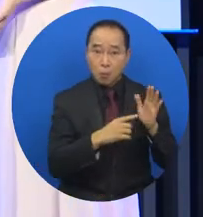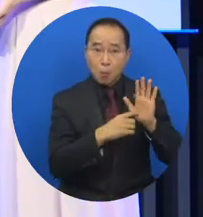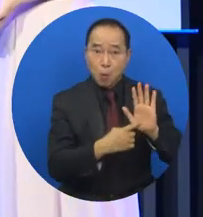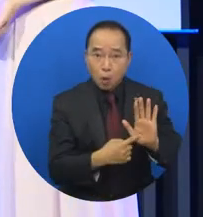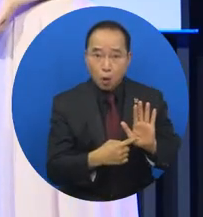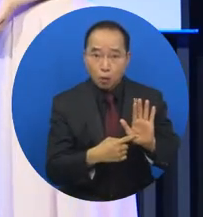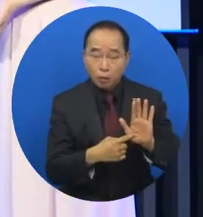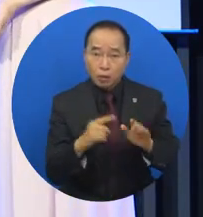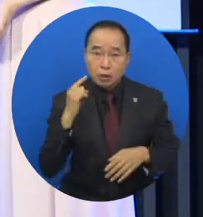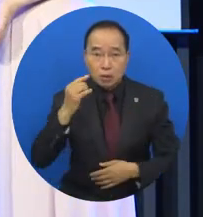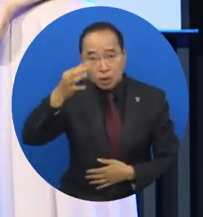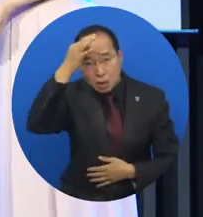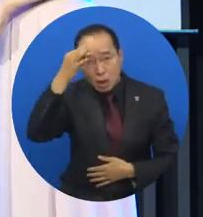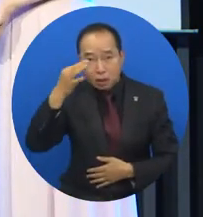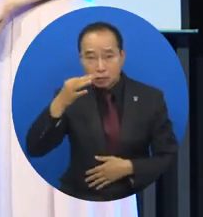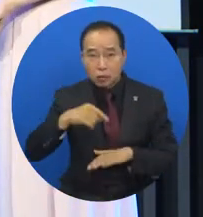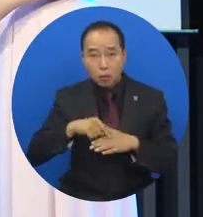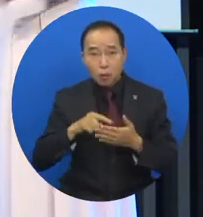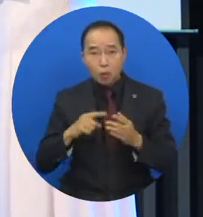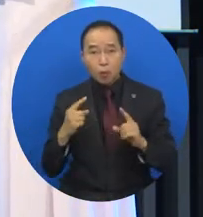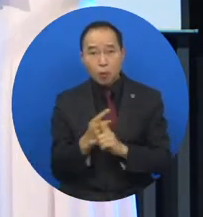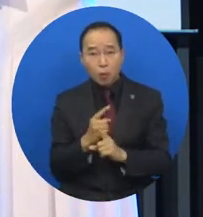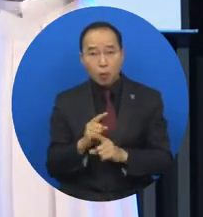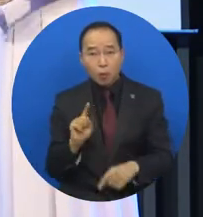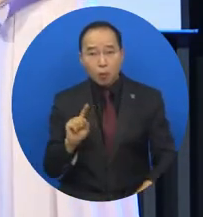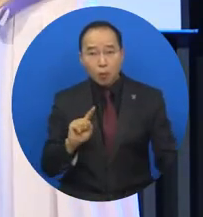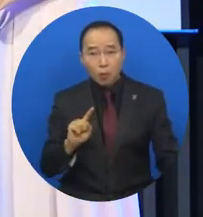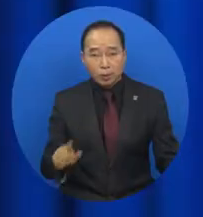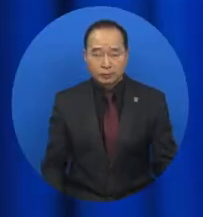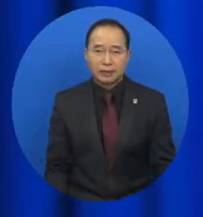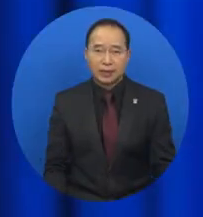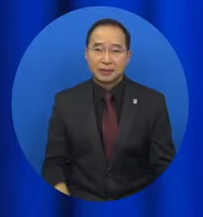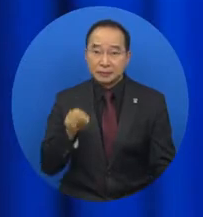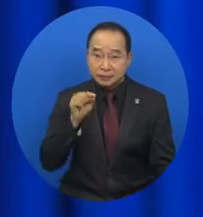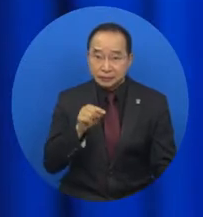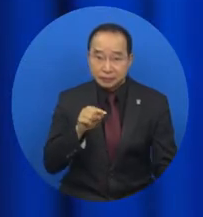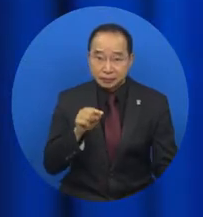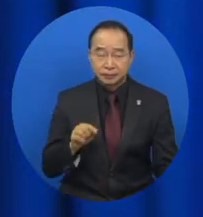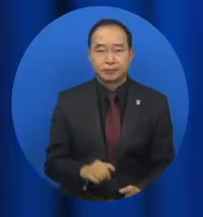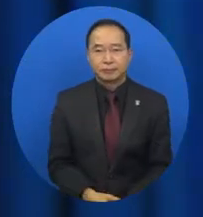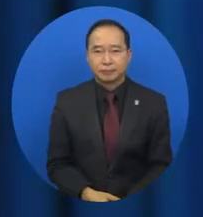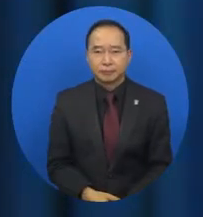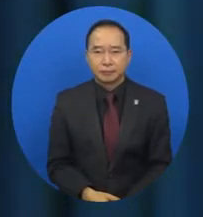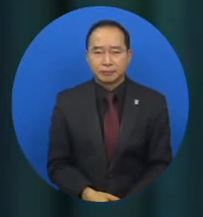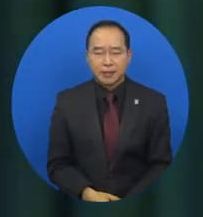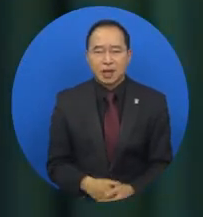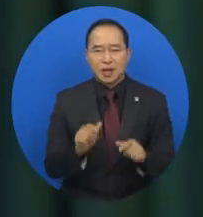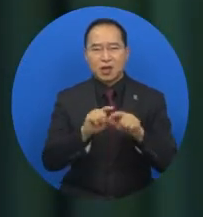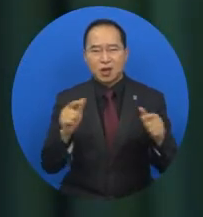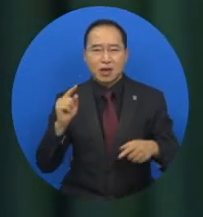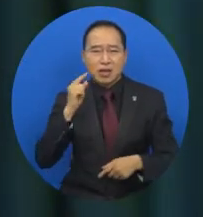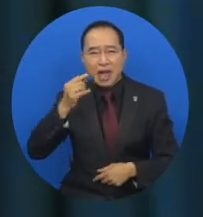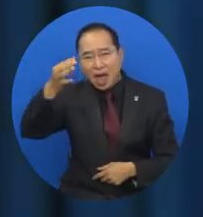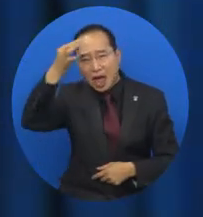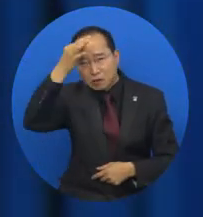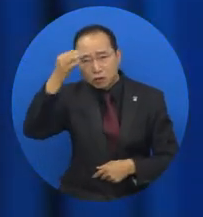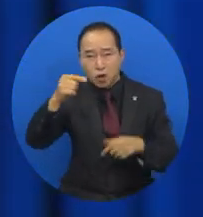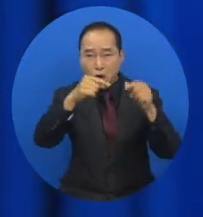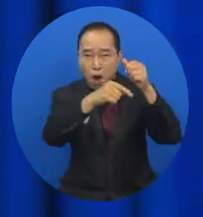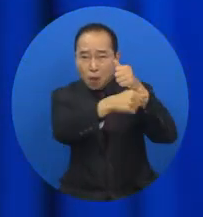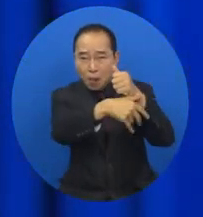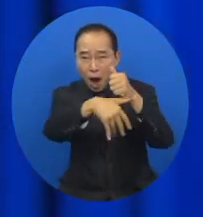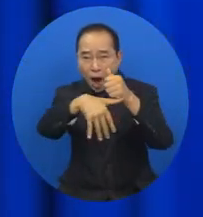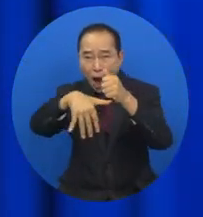표현 예술 치료 조금 생소해요. 그런 영역일까요? 아, 표현 예술 치료는 여러 가지